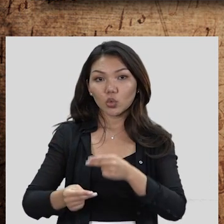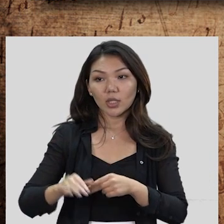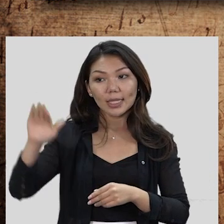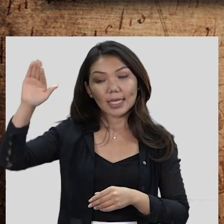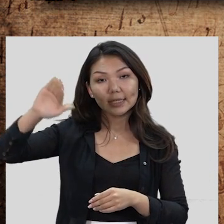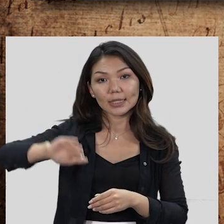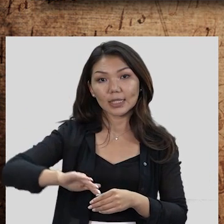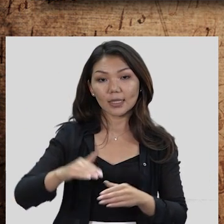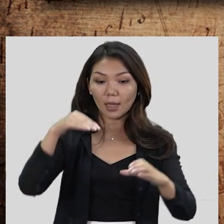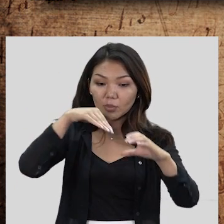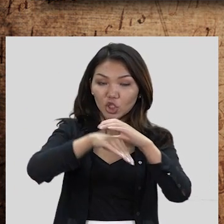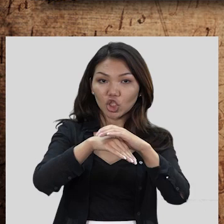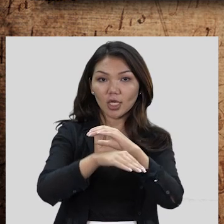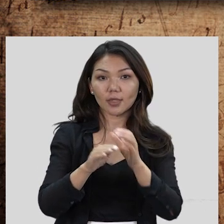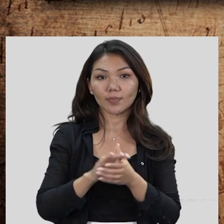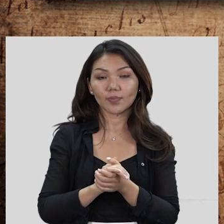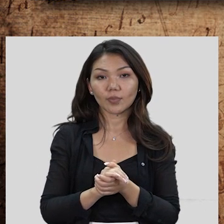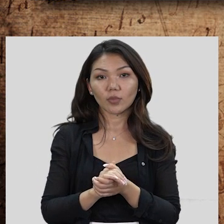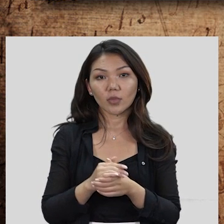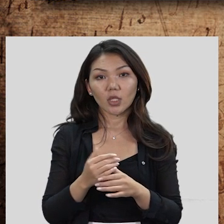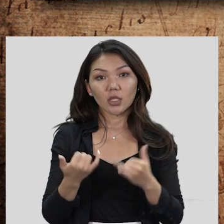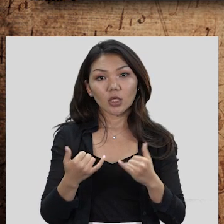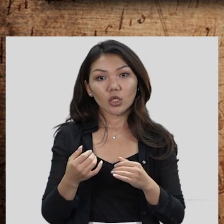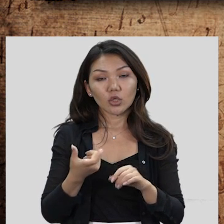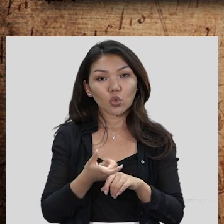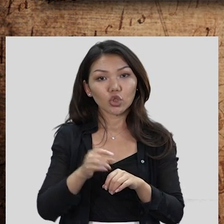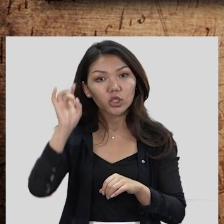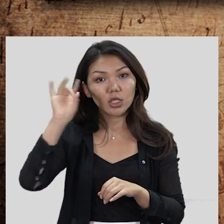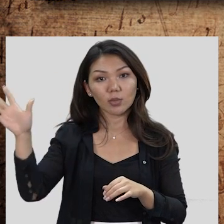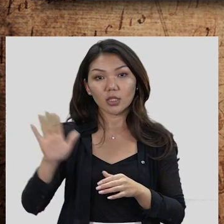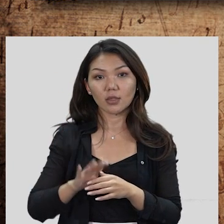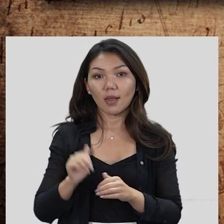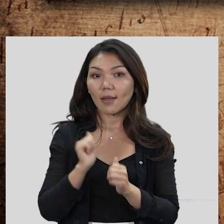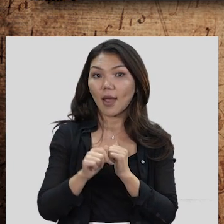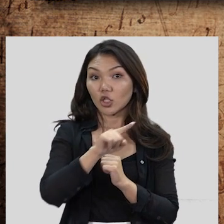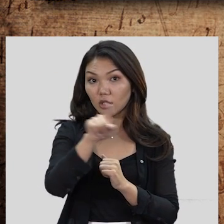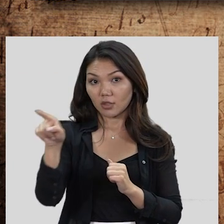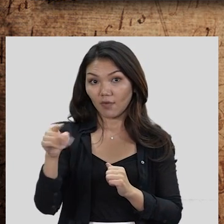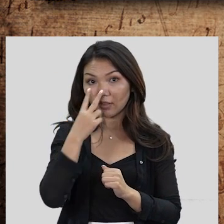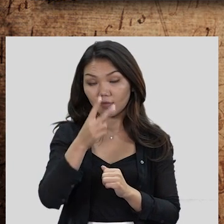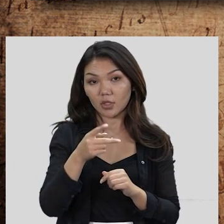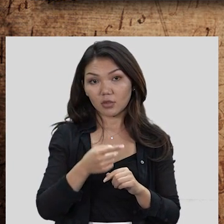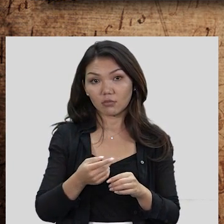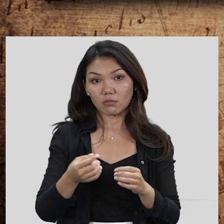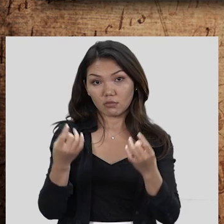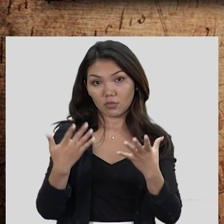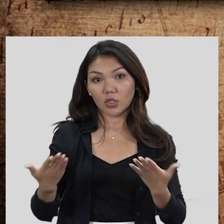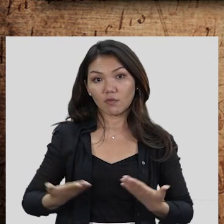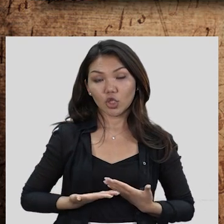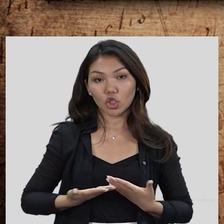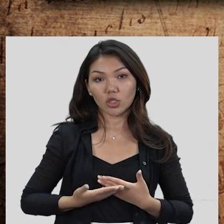настоящее время пиктограммы очень распространены в современном мире каждый из вас видел их повседневной жизни